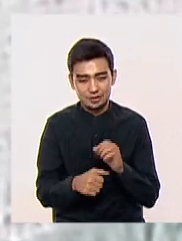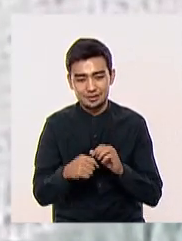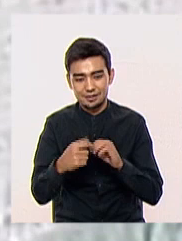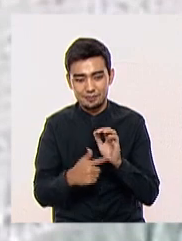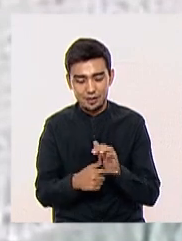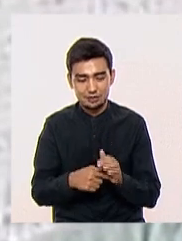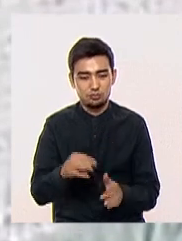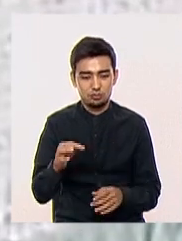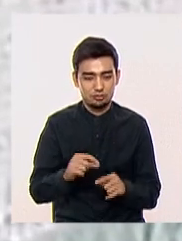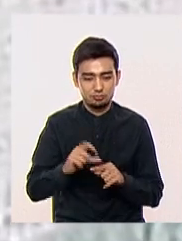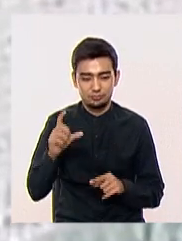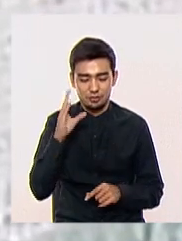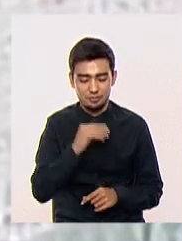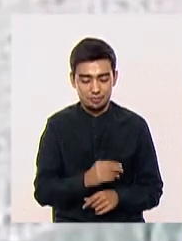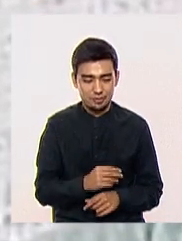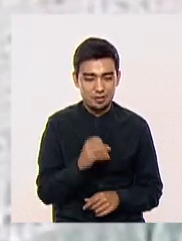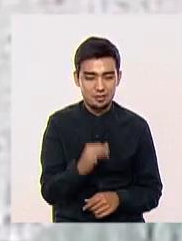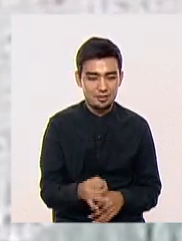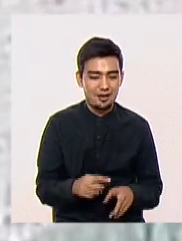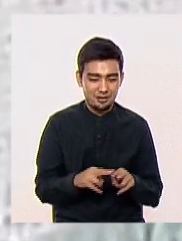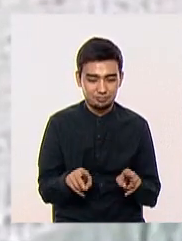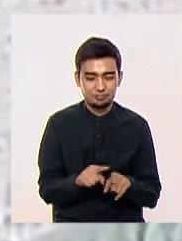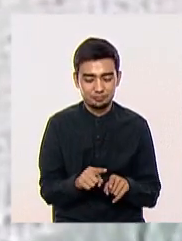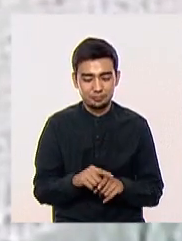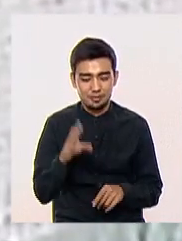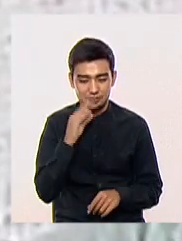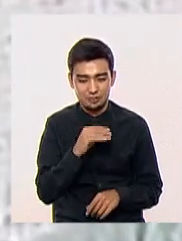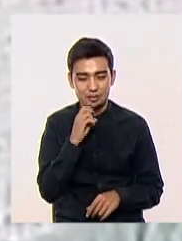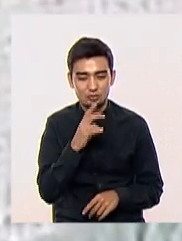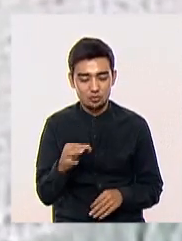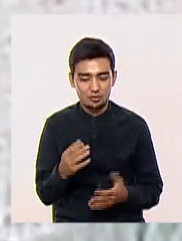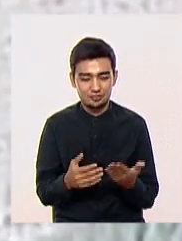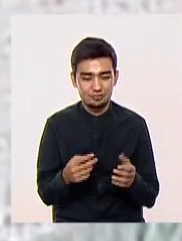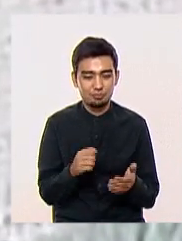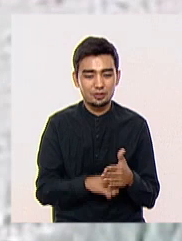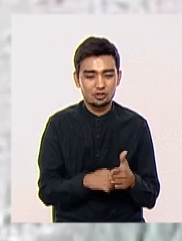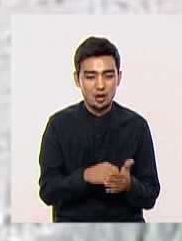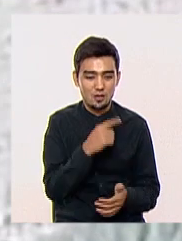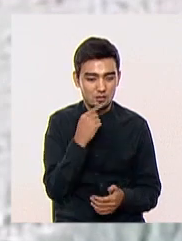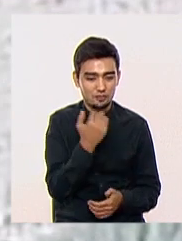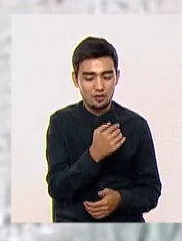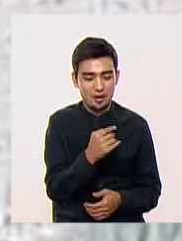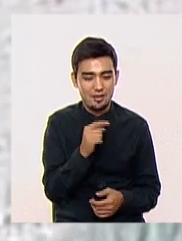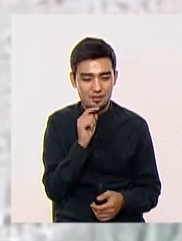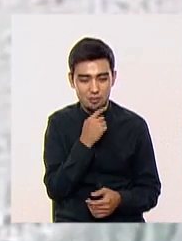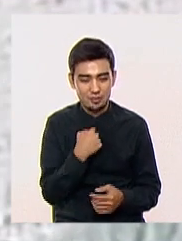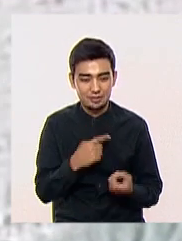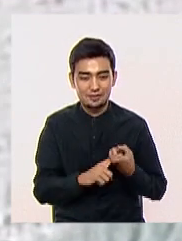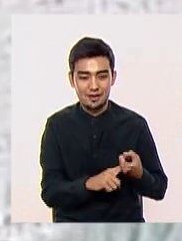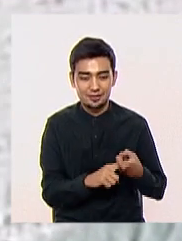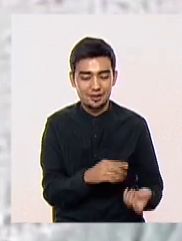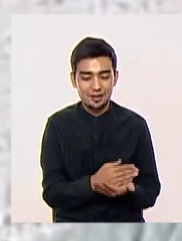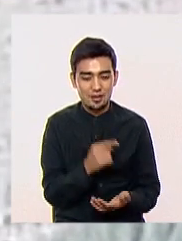16-18-ге дейін көтеруіміз мүмкін. Мұндай болуы да мүмкін. Себебі, енді негізінен мына Ресей мен экономикасы жақын болғаннан кейін